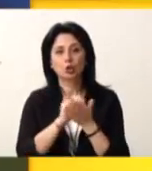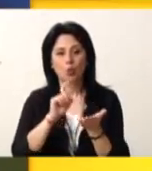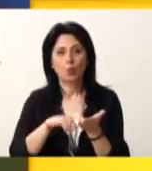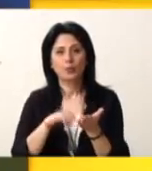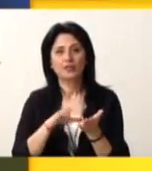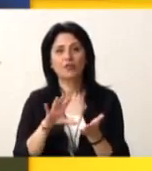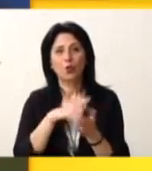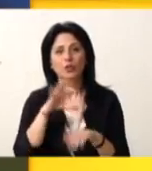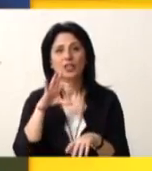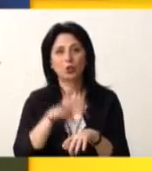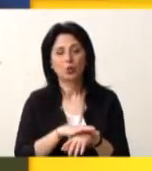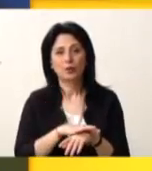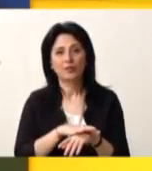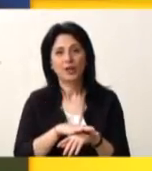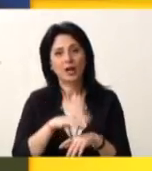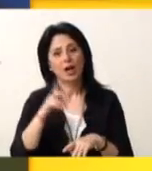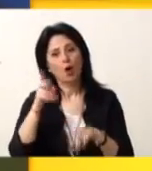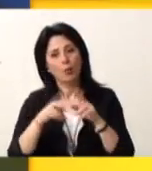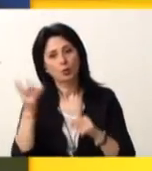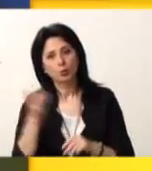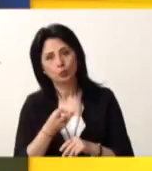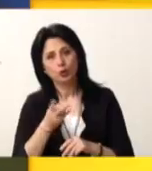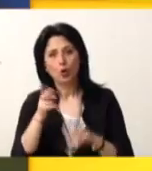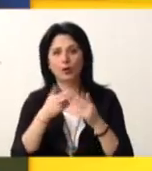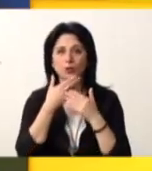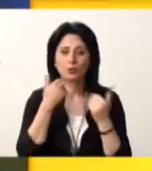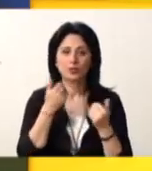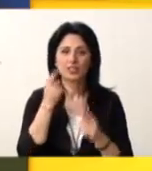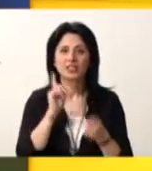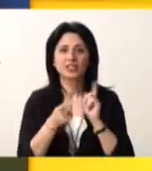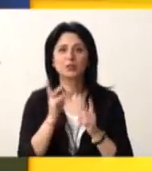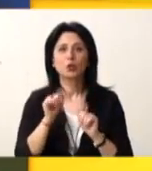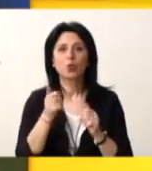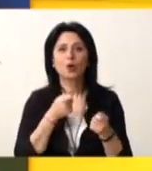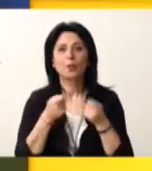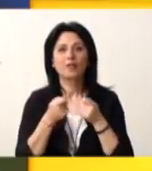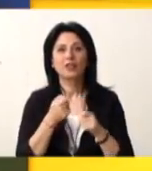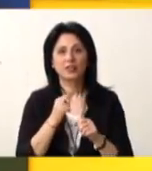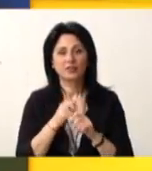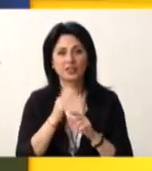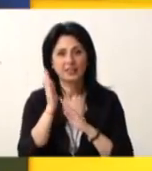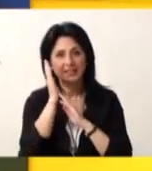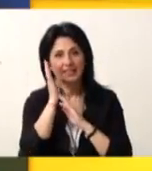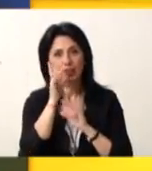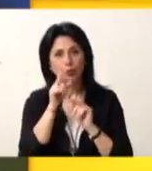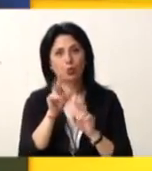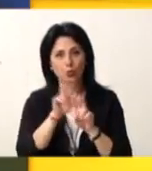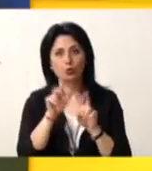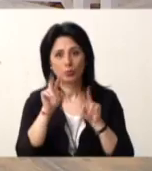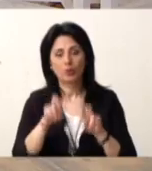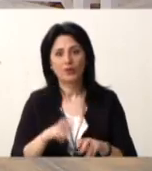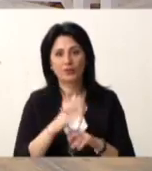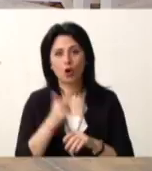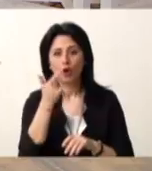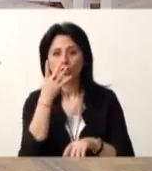დოკუმენტირებულად ქონდეს არგუმენტი საოპერაციო თუ არ არის საოპერაციო, სინამდვილეში როგორ უნდა ვმართოთ და ამას ვაკეთებ ძილის პროცესში, ხო მასია? რა თქმა